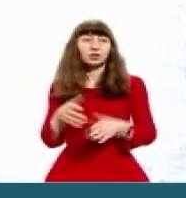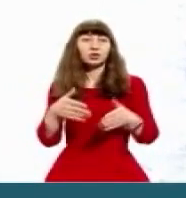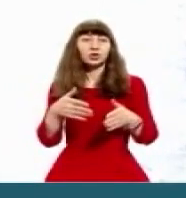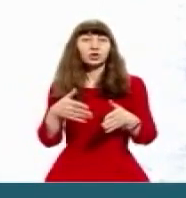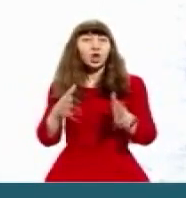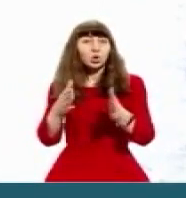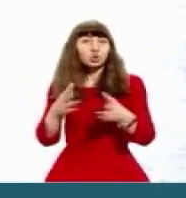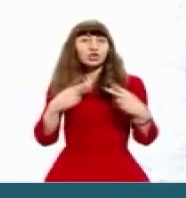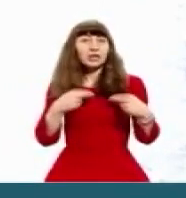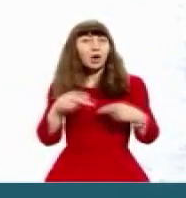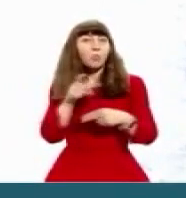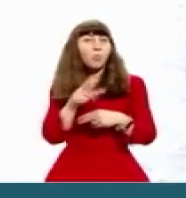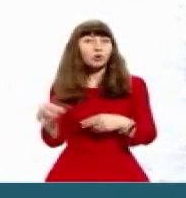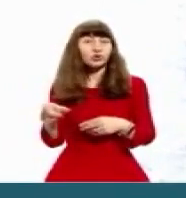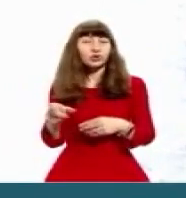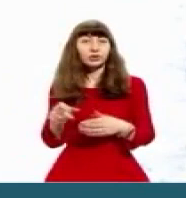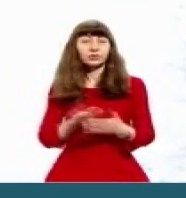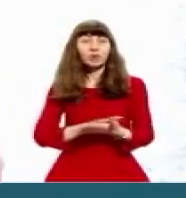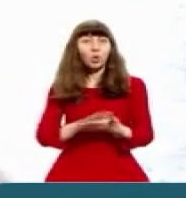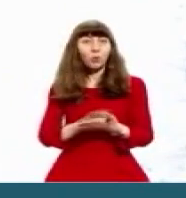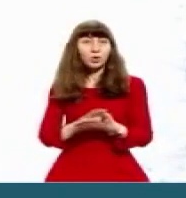для уборки территорий. Значит,